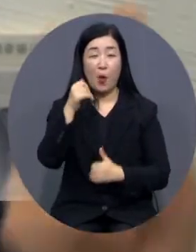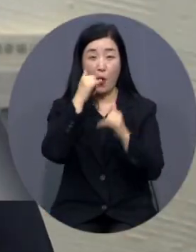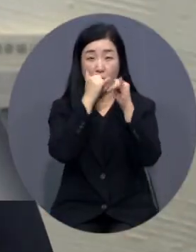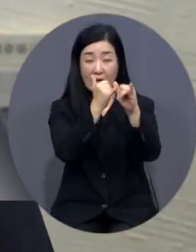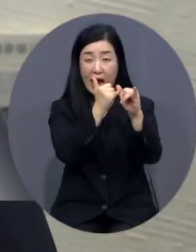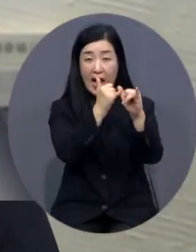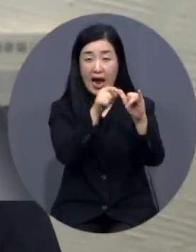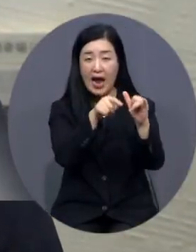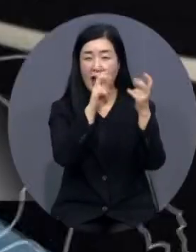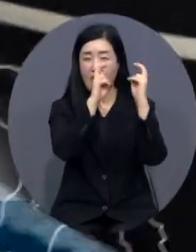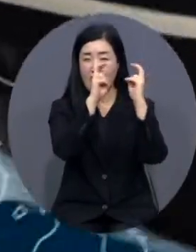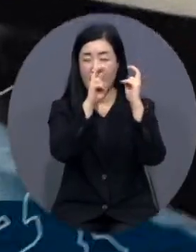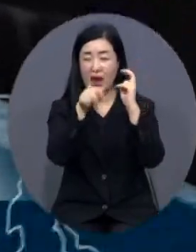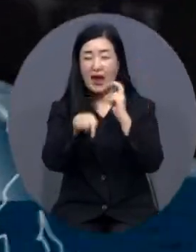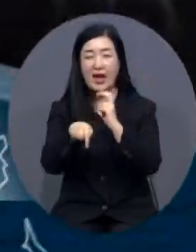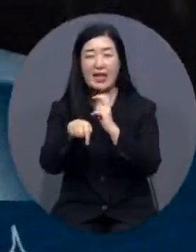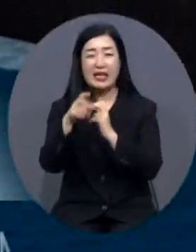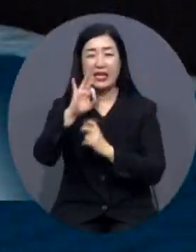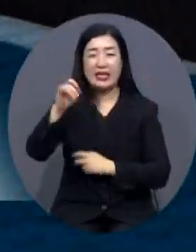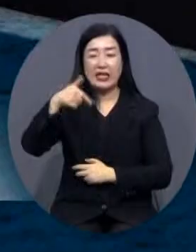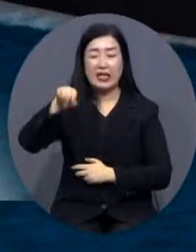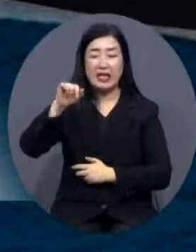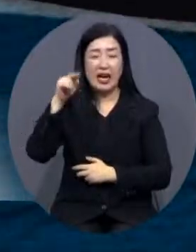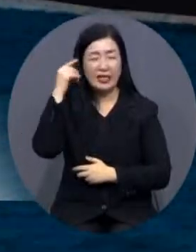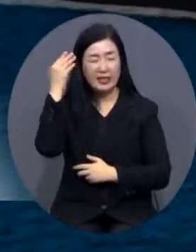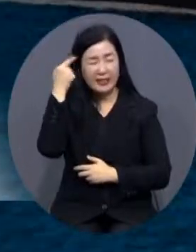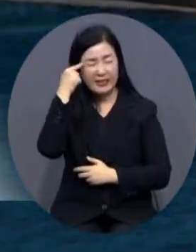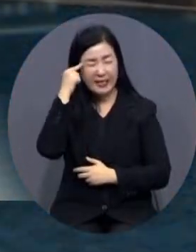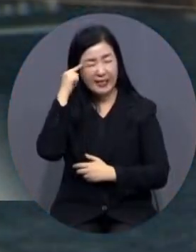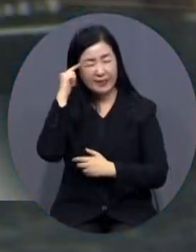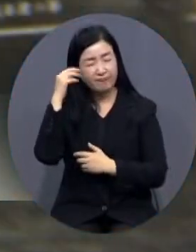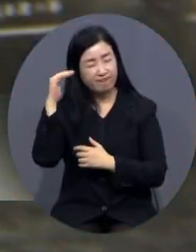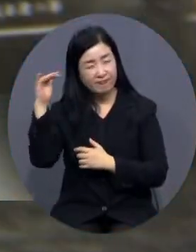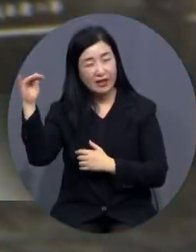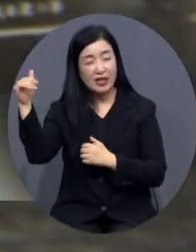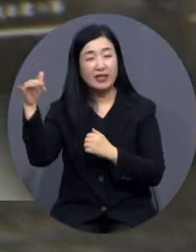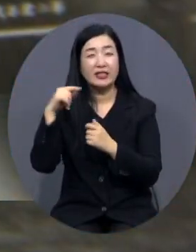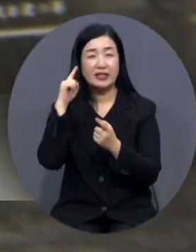제1동포 기업가 학봉 이기학 선생의 철학과 이념을 기리기 위해